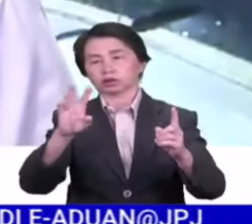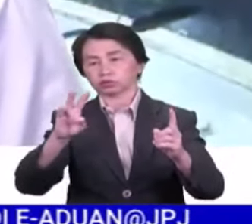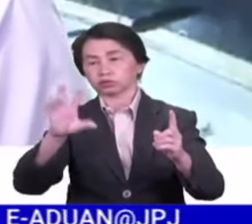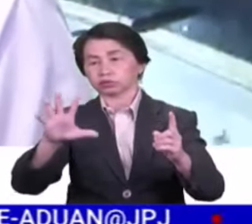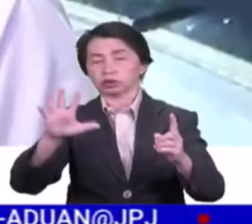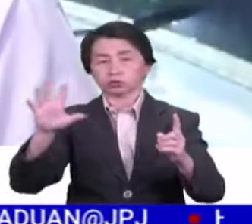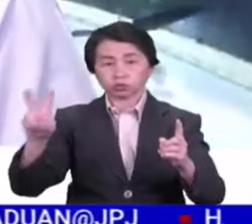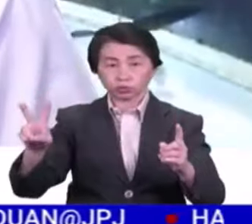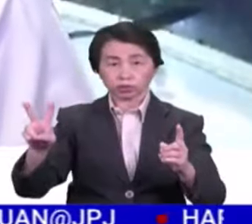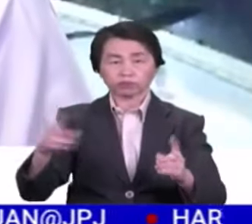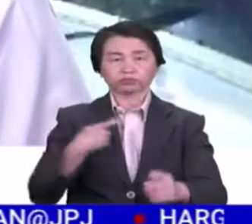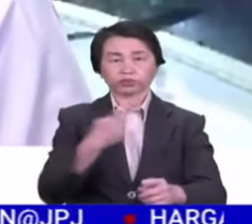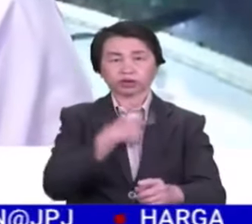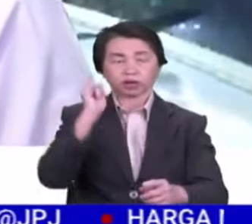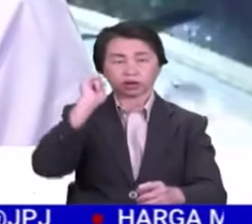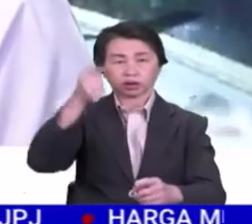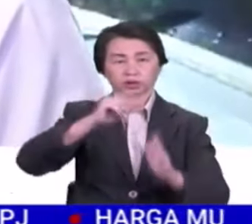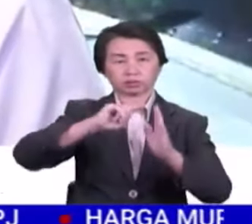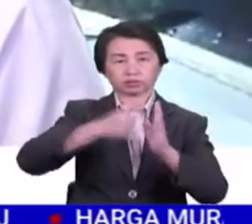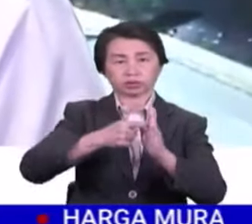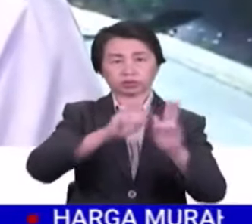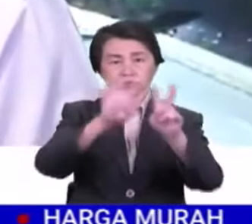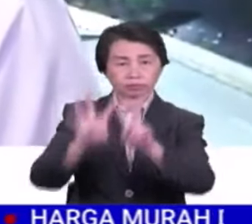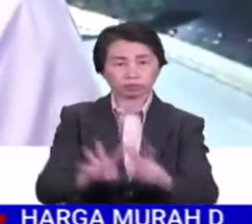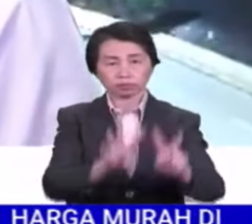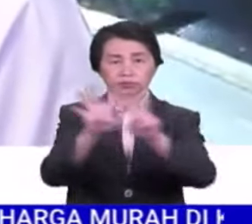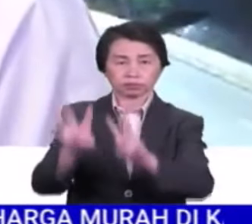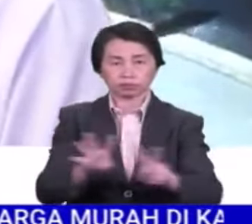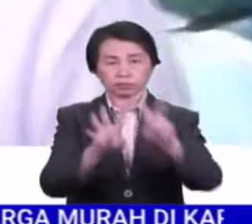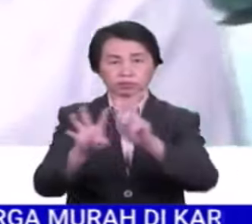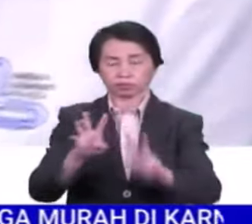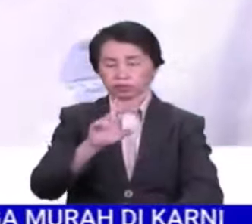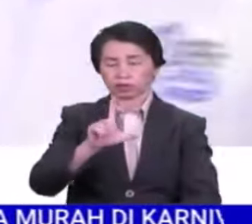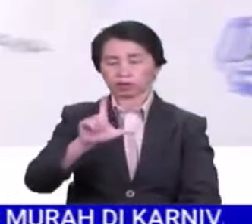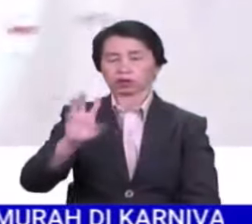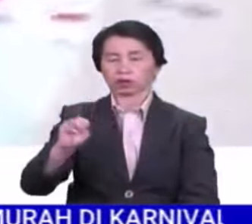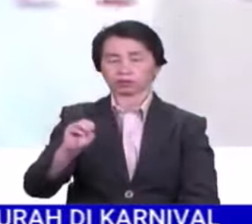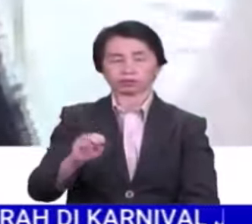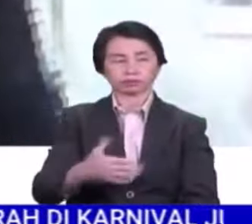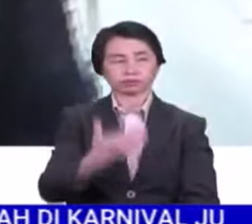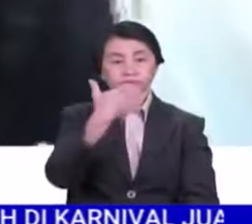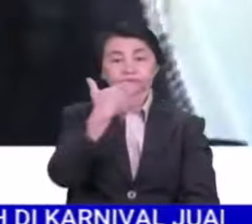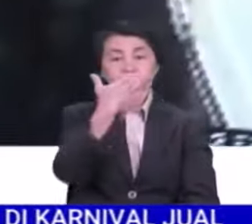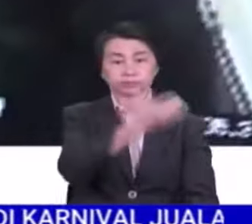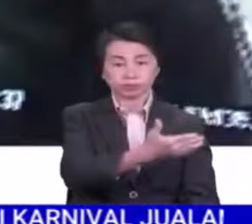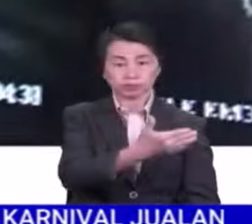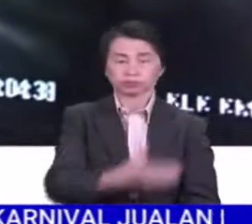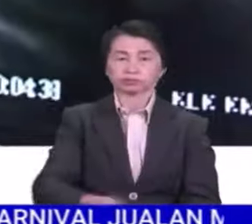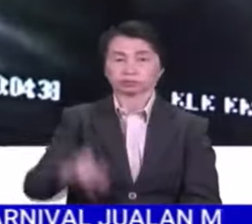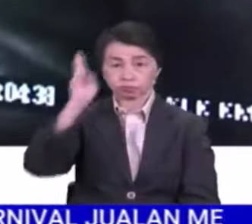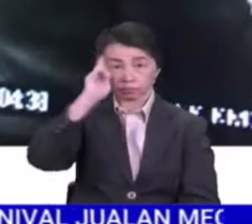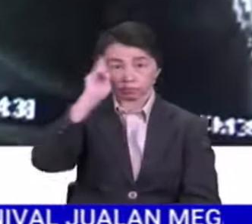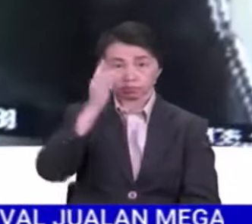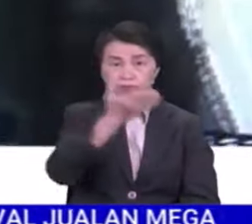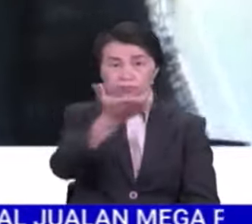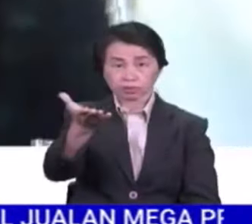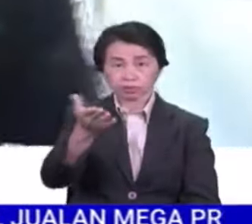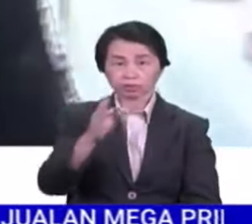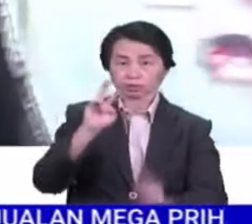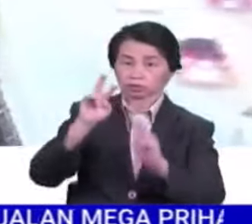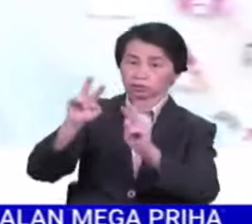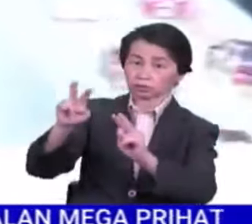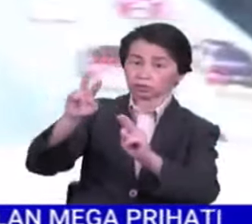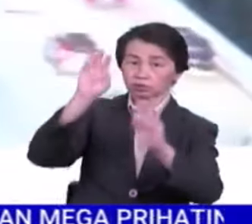1-800-887-752, dan kita akan beroperasi selama tempoh 24 jam. Baik, terima kasih Tuan Syed. Baik, saudara, seperti mana yang dapat kita saksikan